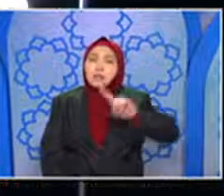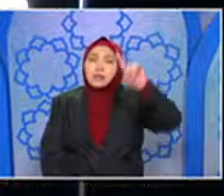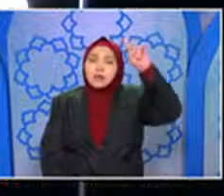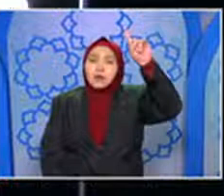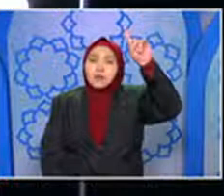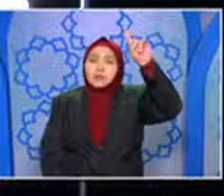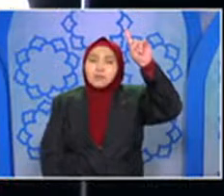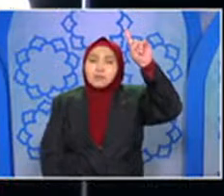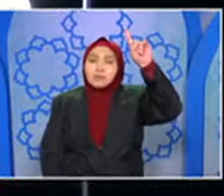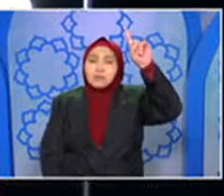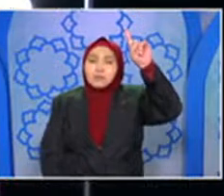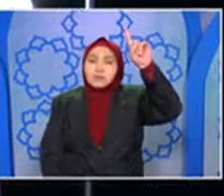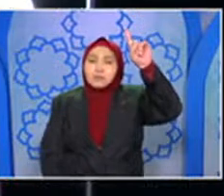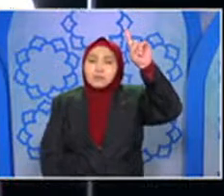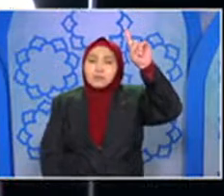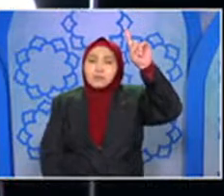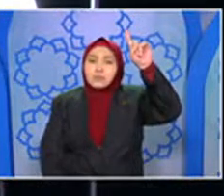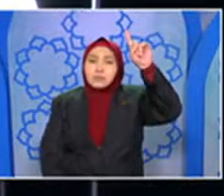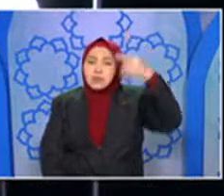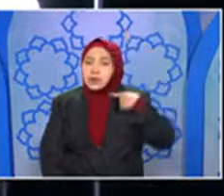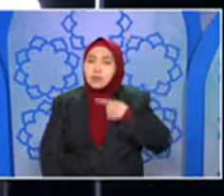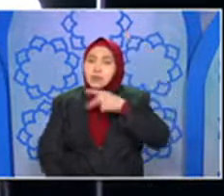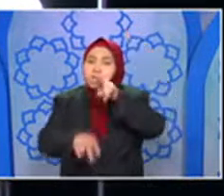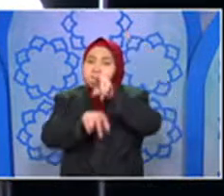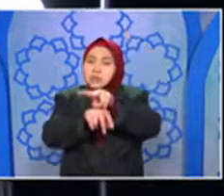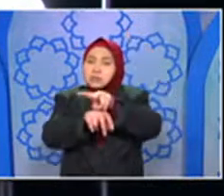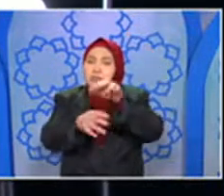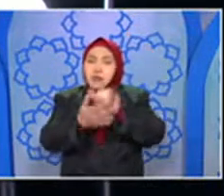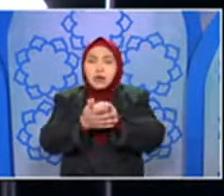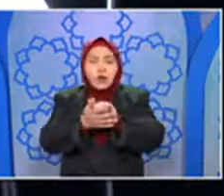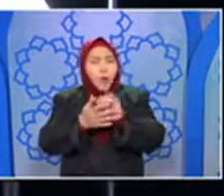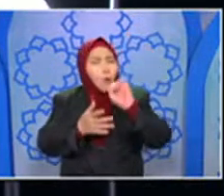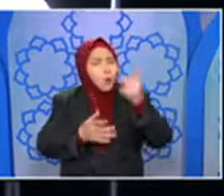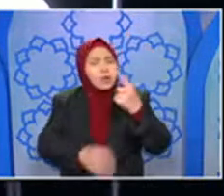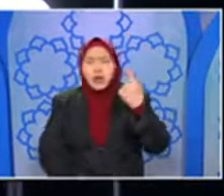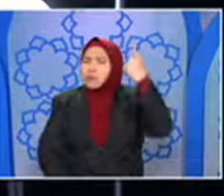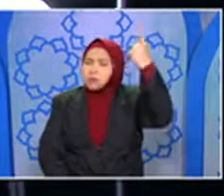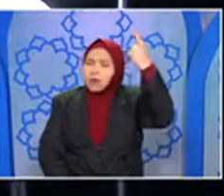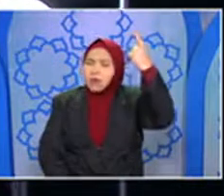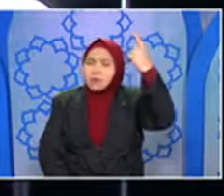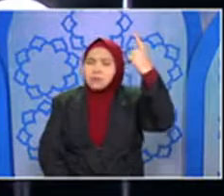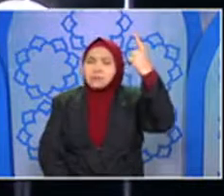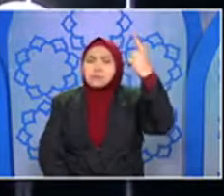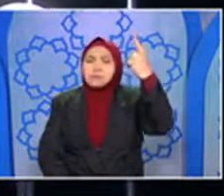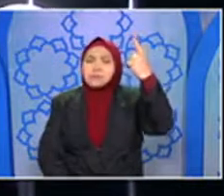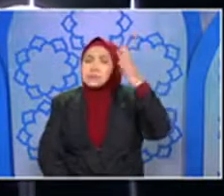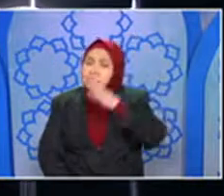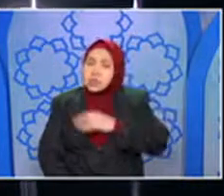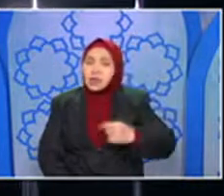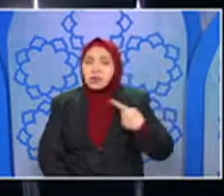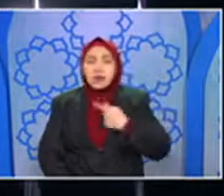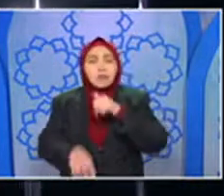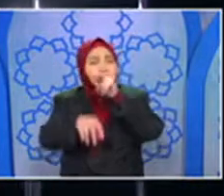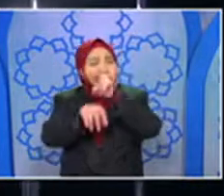Bismillahirrahmanirrahim. Kami bersaksi bahwasanya tiada Tuhan selain Allah, dan kami